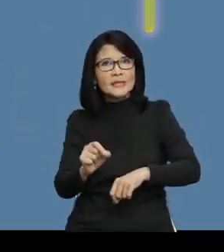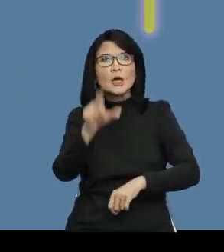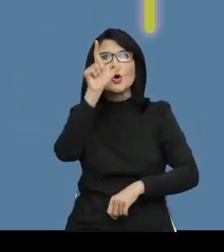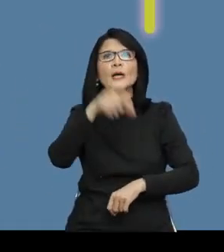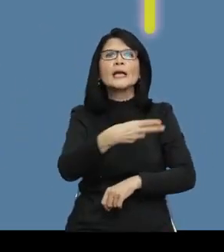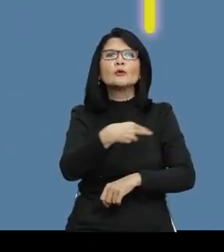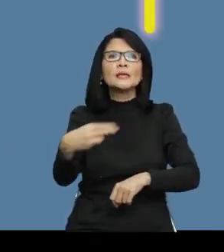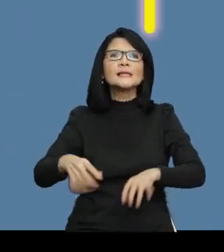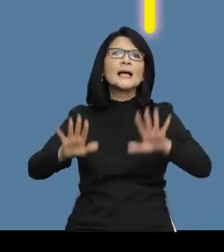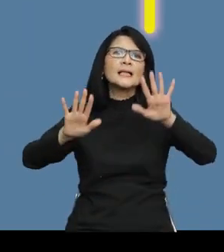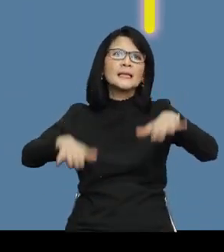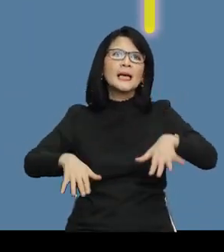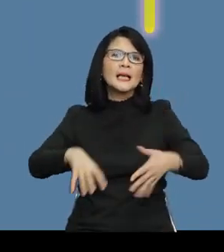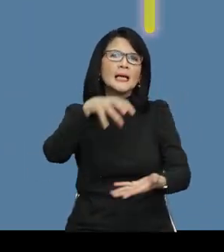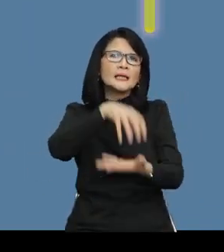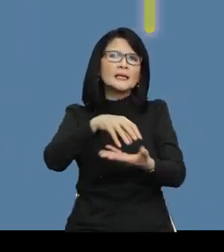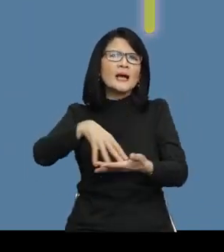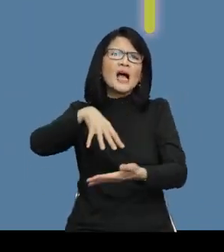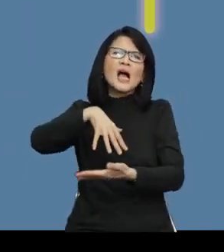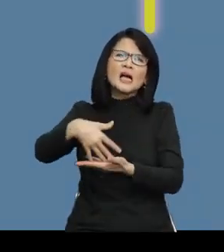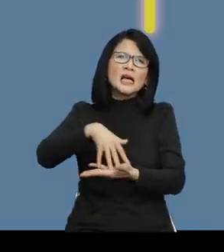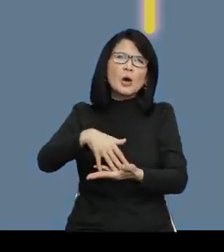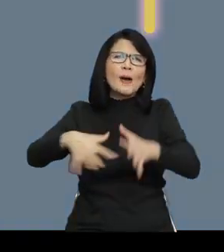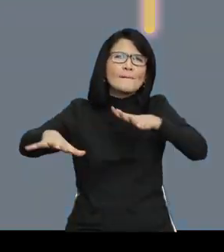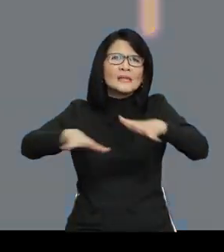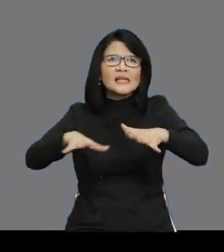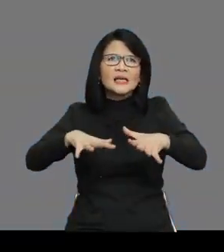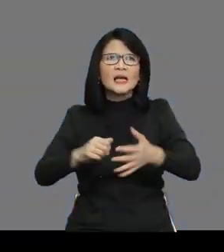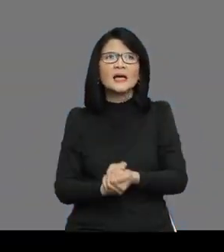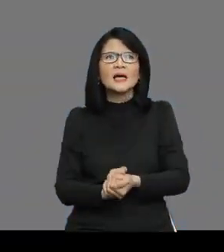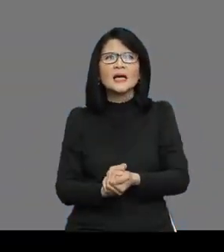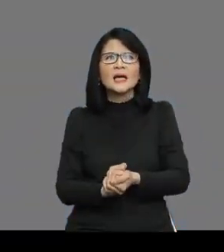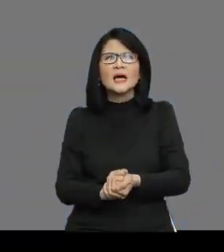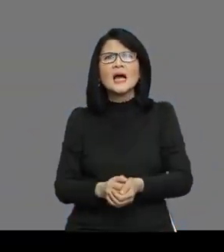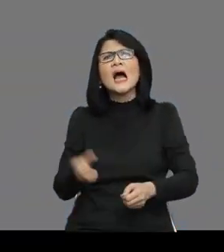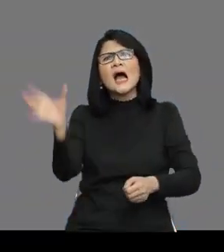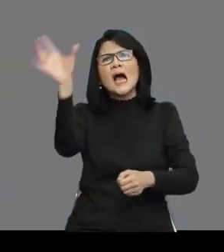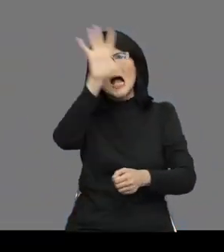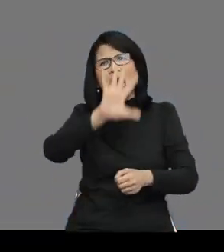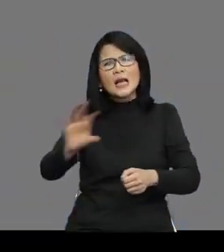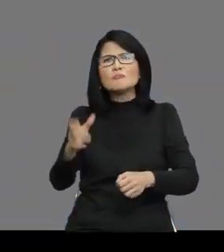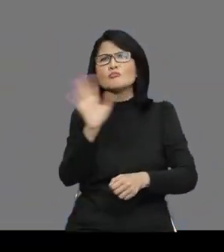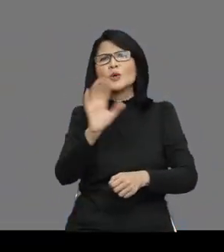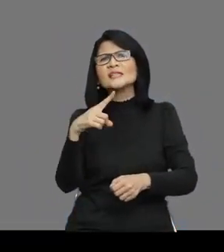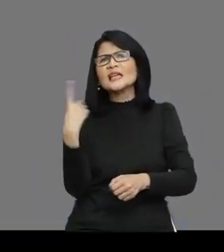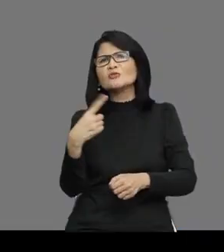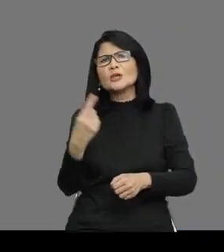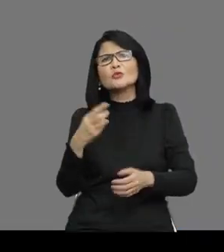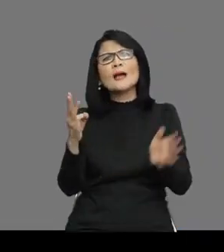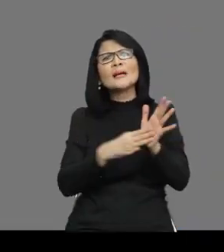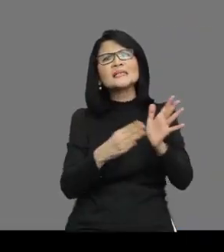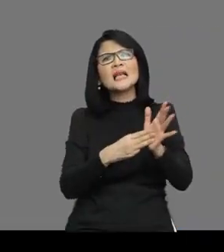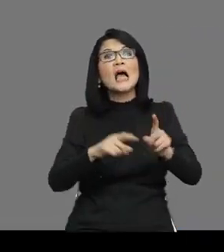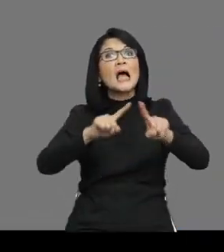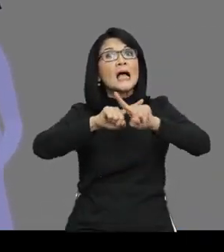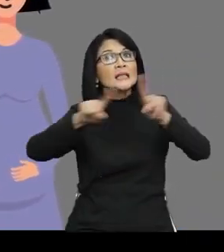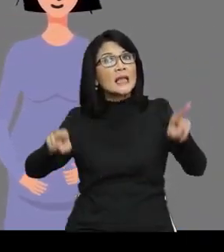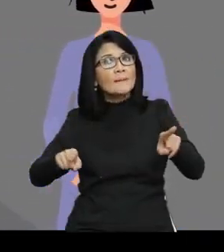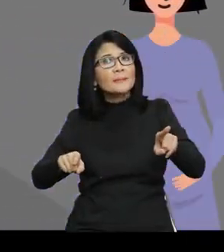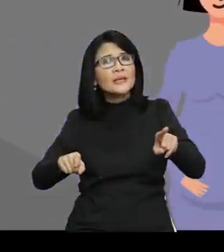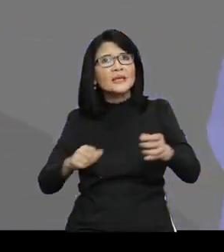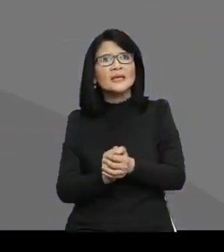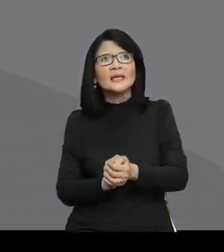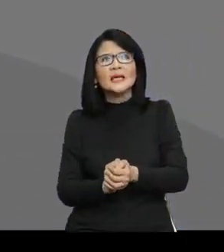penduduk Indonesia tinggal di daerah rawan bencana. Kondisi alam bukan satu-satunya penyebab bencana. Namun,